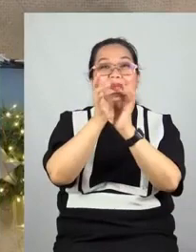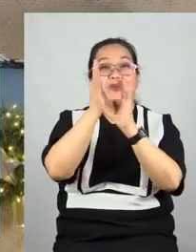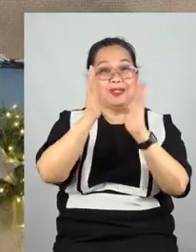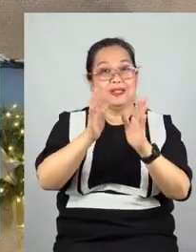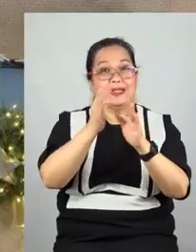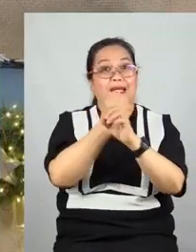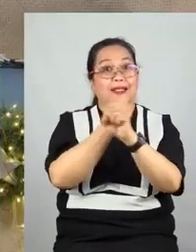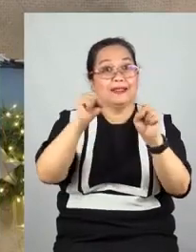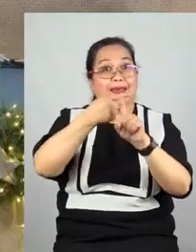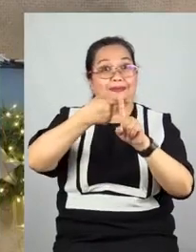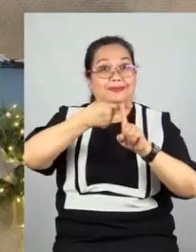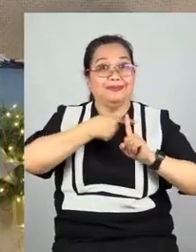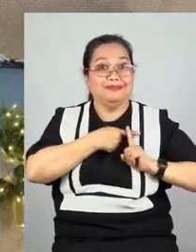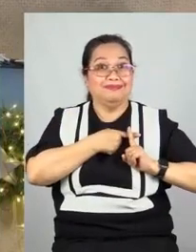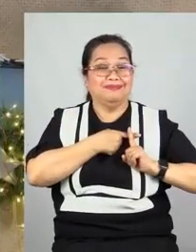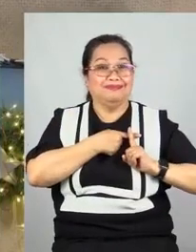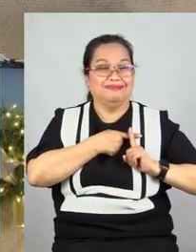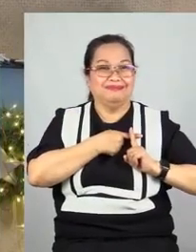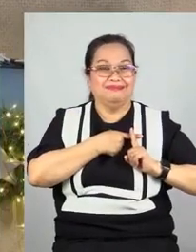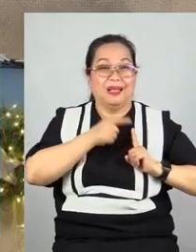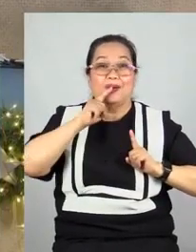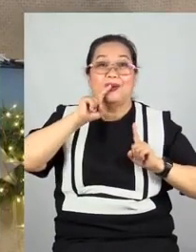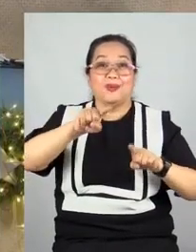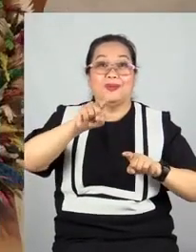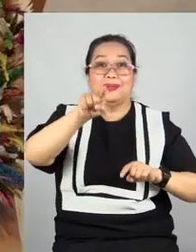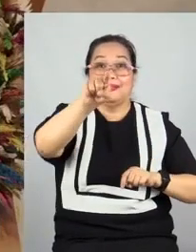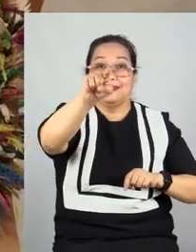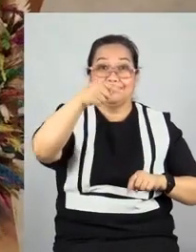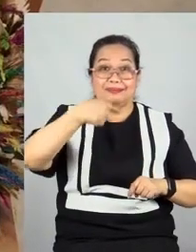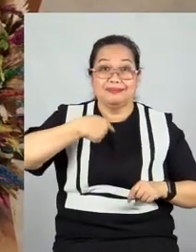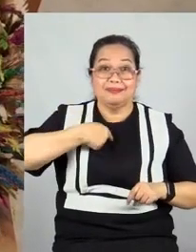Jesus, ang utos sa atin,